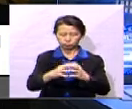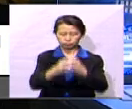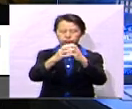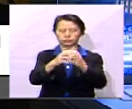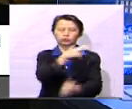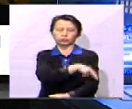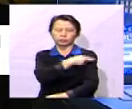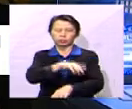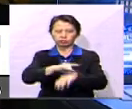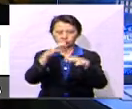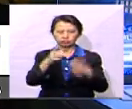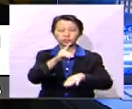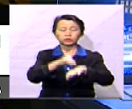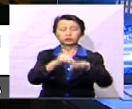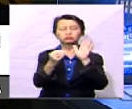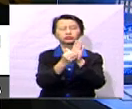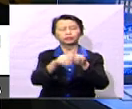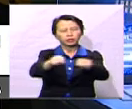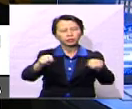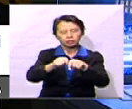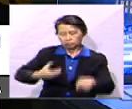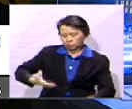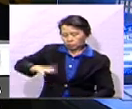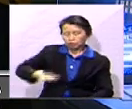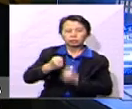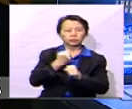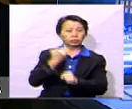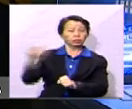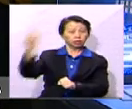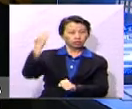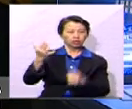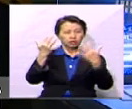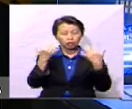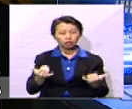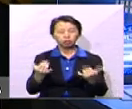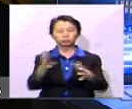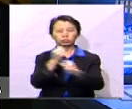telah wujudkan tahun lepas. Sekarang ini dapat sambutan